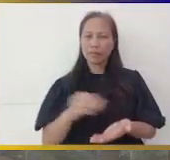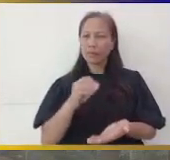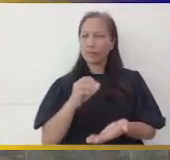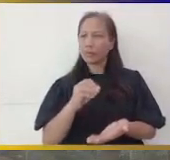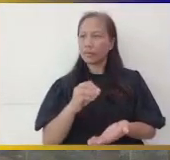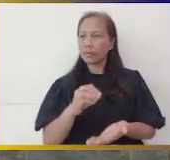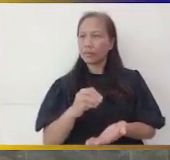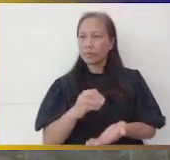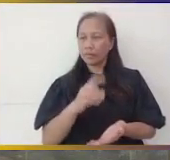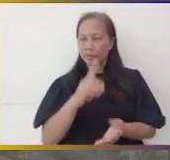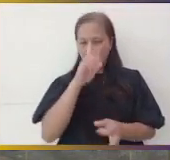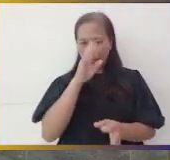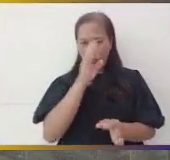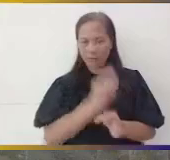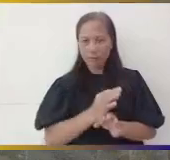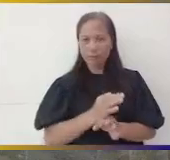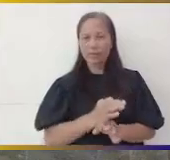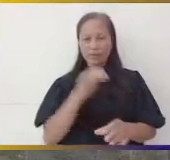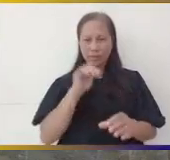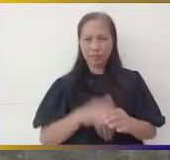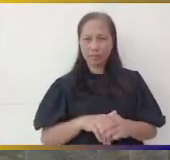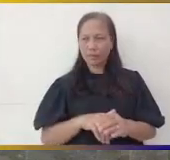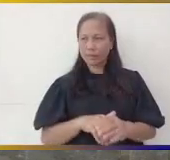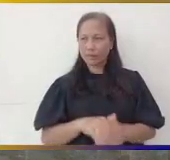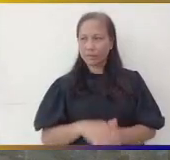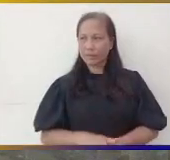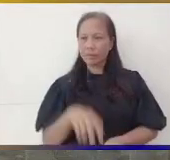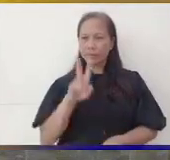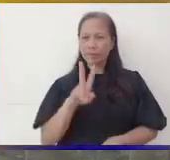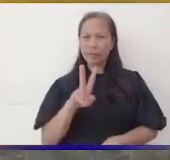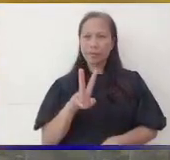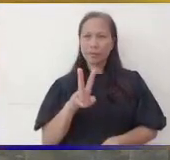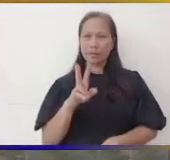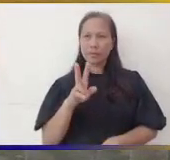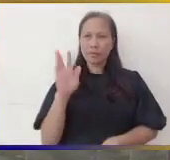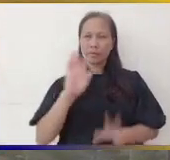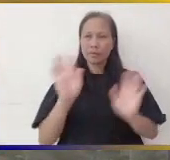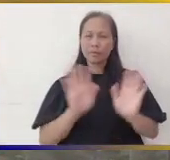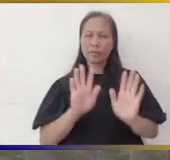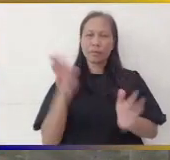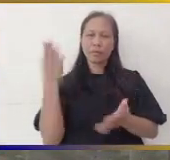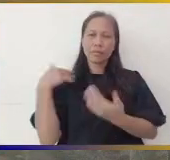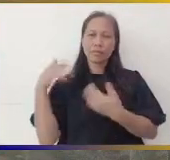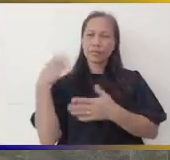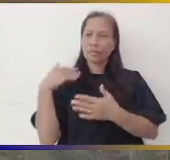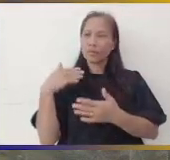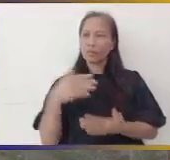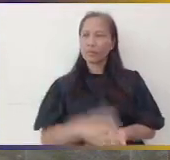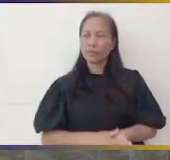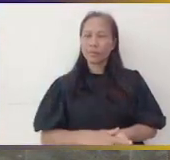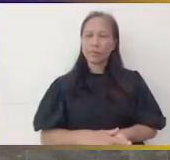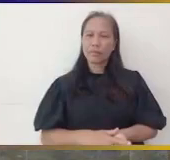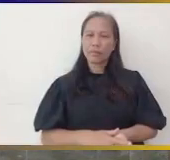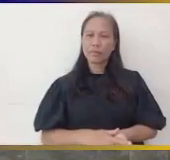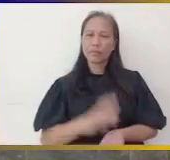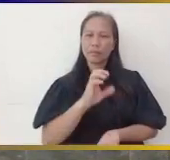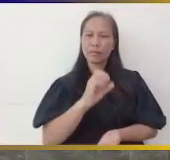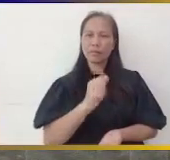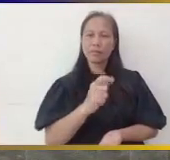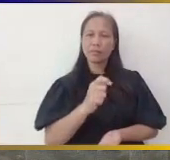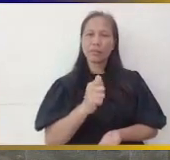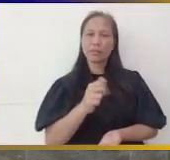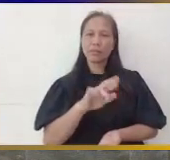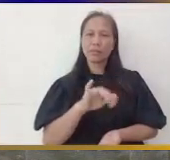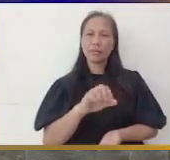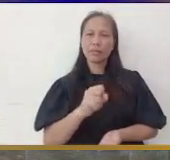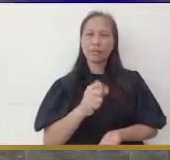yung mga binanggit ko sa inyo few sundays ago na mga cais groups All right or the groups that are called puritans